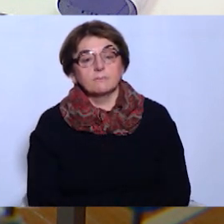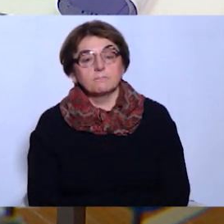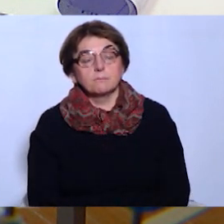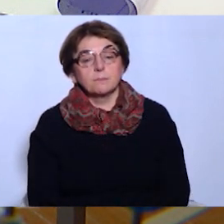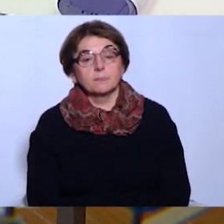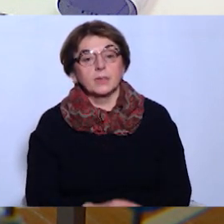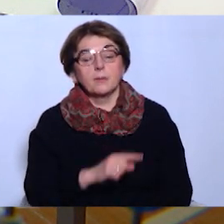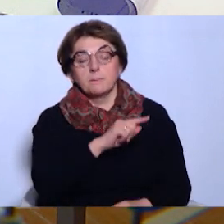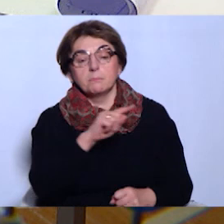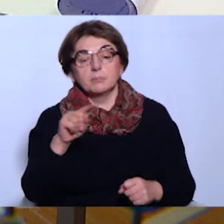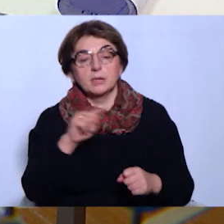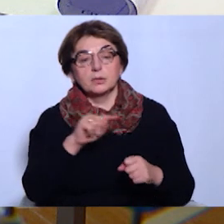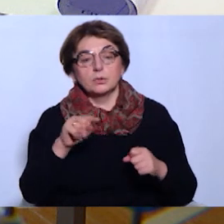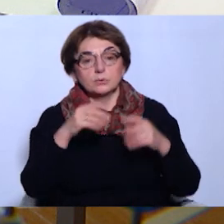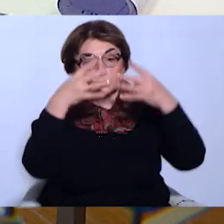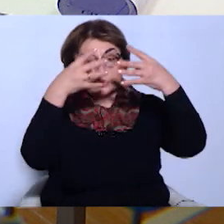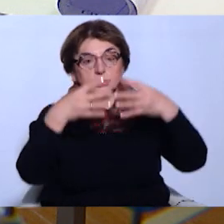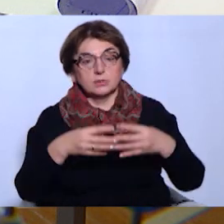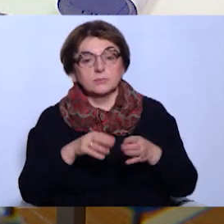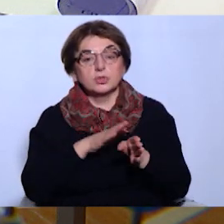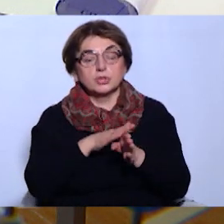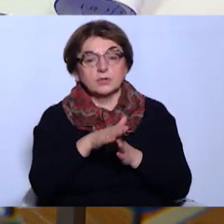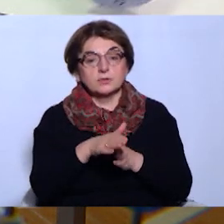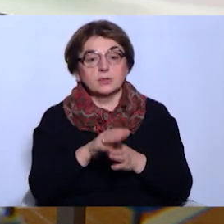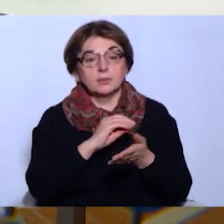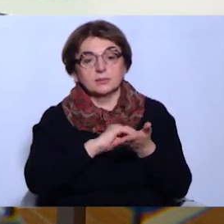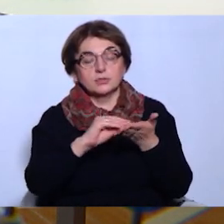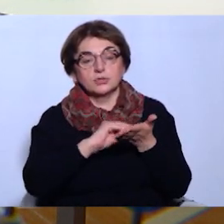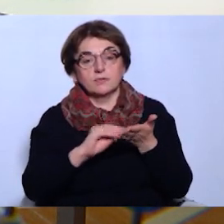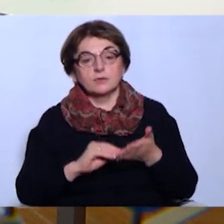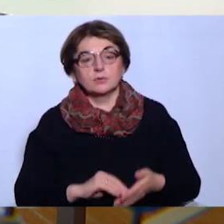წოდებული პერიოდულობის სისტემის ცხრილის შევსება